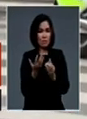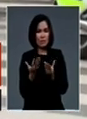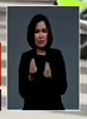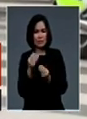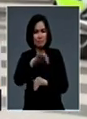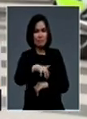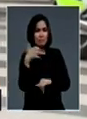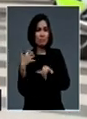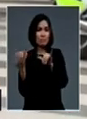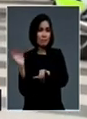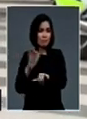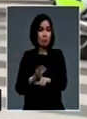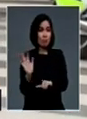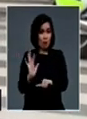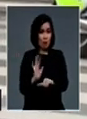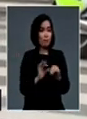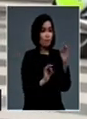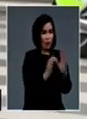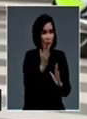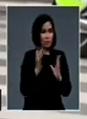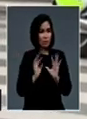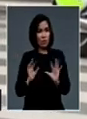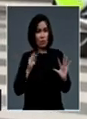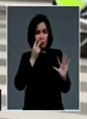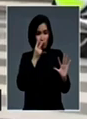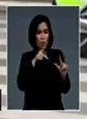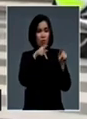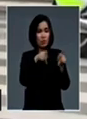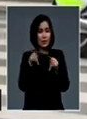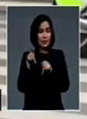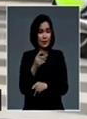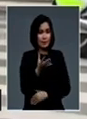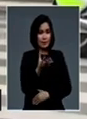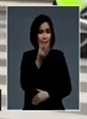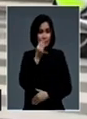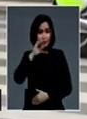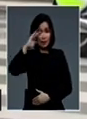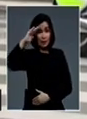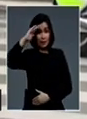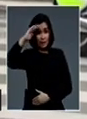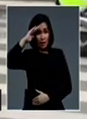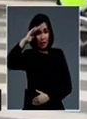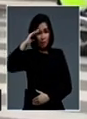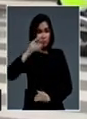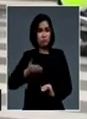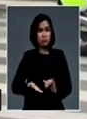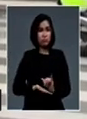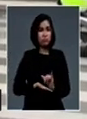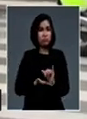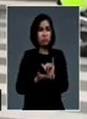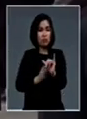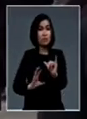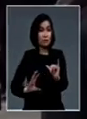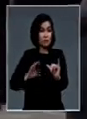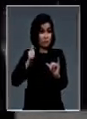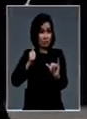ลายร้อยคนครับก็ได้มายืนเฝ้าดูพิธีพระศพในครั้งนี้ในระหว่างที่กองทหารเคลื่อนขบวนพระศพบริเวณใจกลางกรุงโคเปนเฮเก